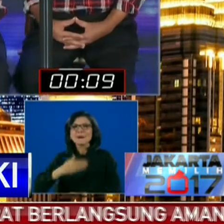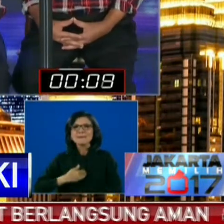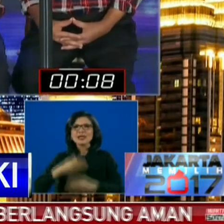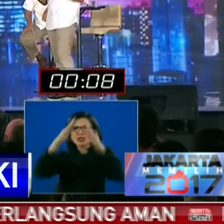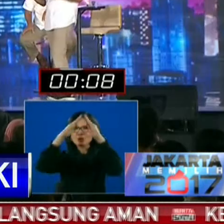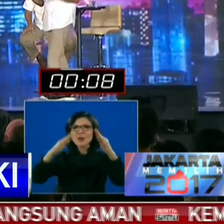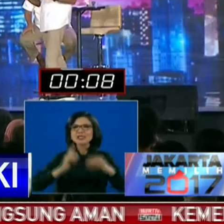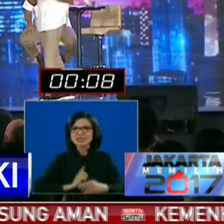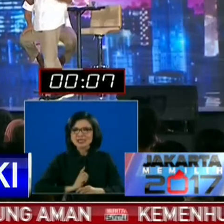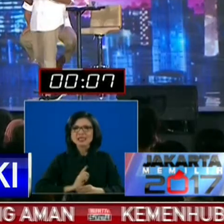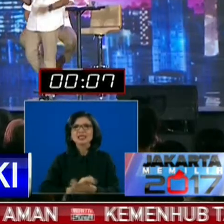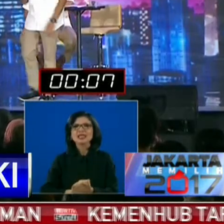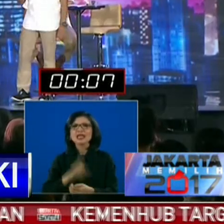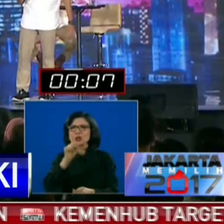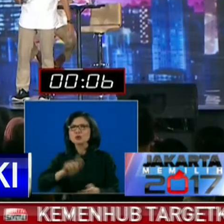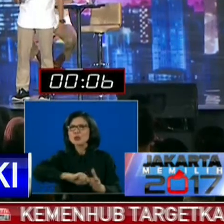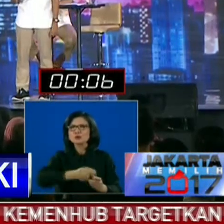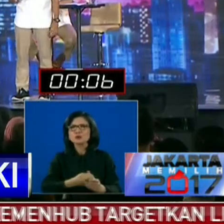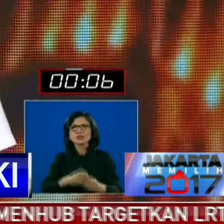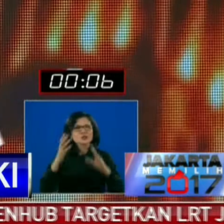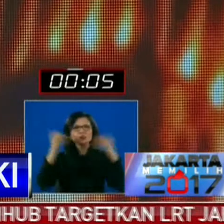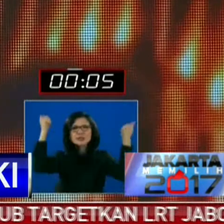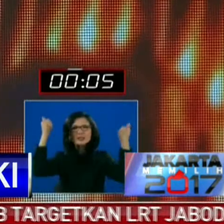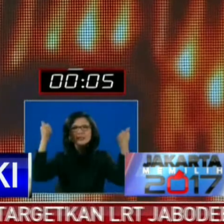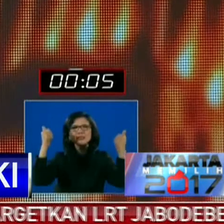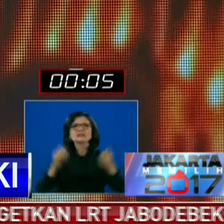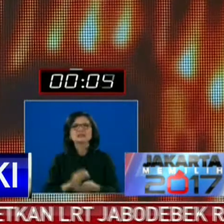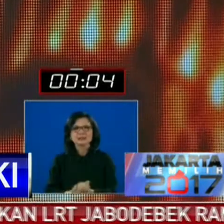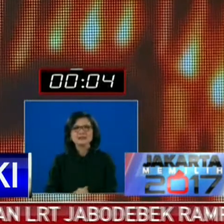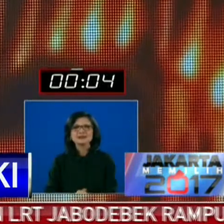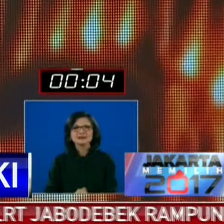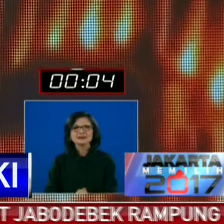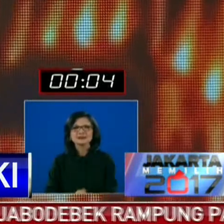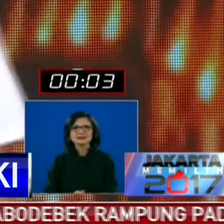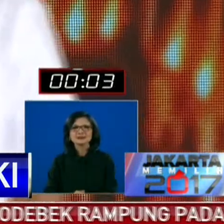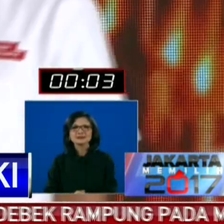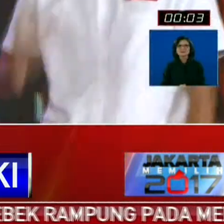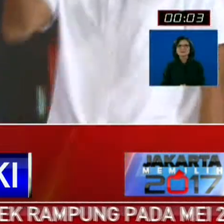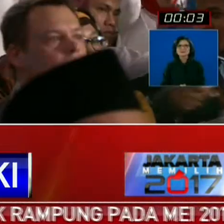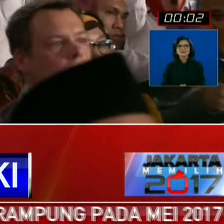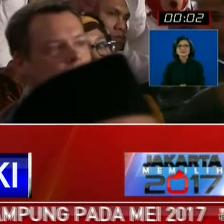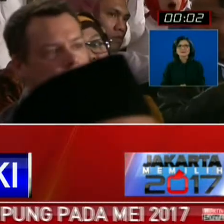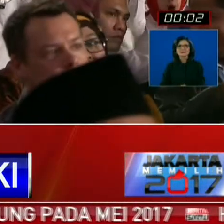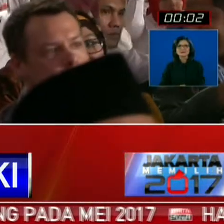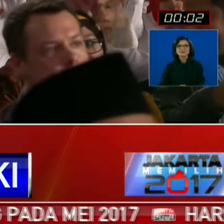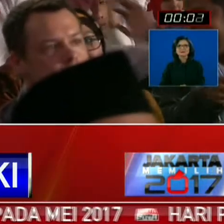rumah sendiri. Di situ adalah kunci kesuksesan seorang pemimpin memberikan solusi untuk warga Jakarta.